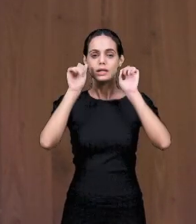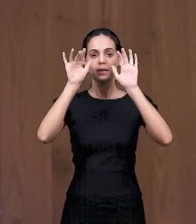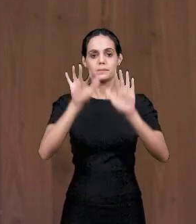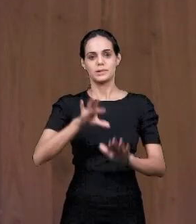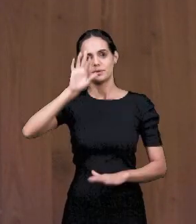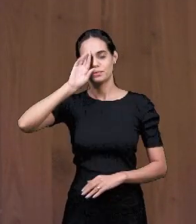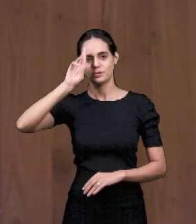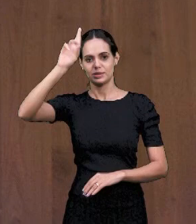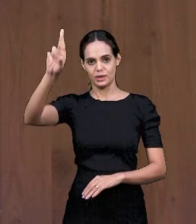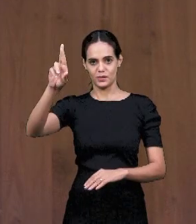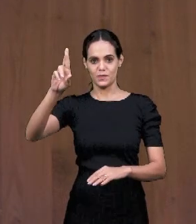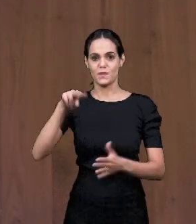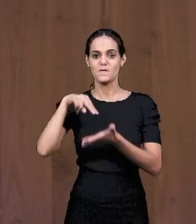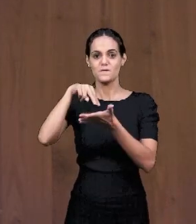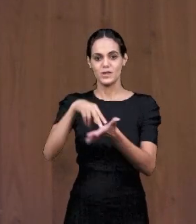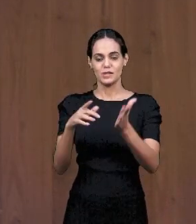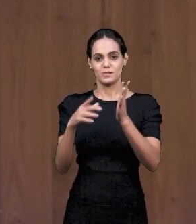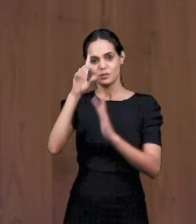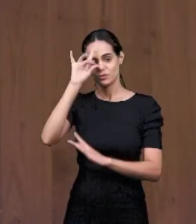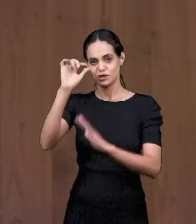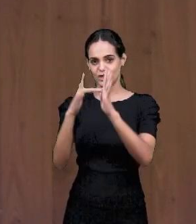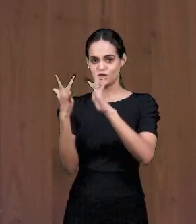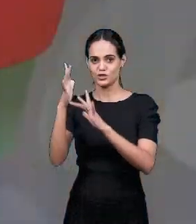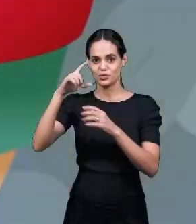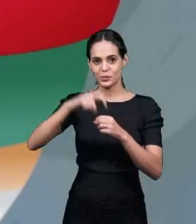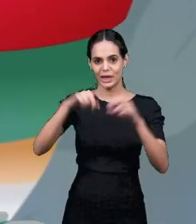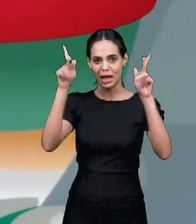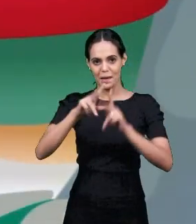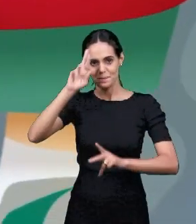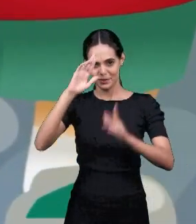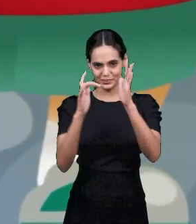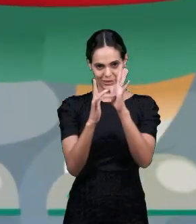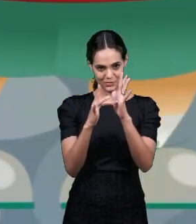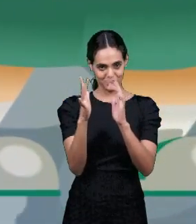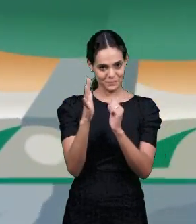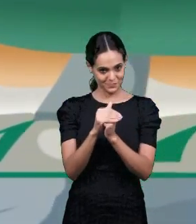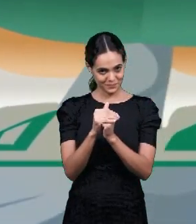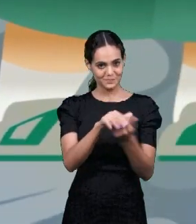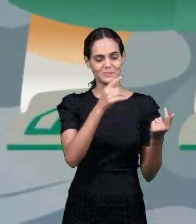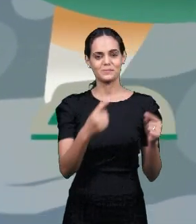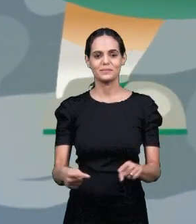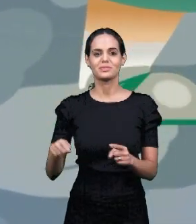nous allons être affermis dans le retour du Seigneur Jésus, la paix du Seigneur.